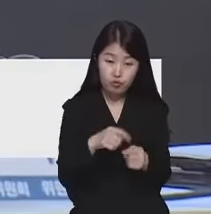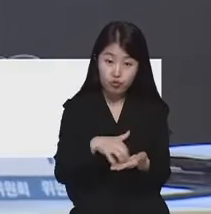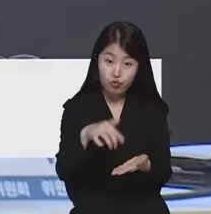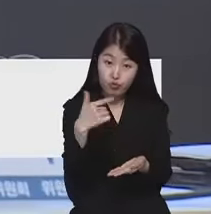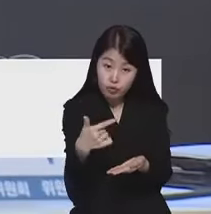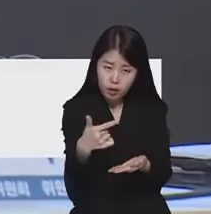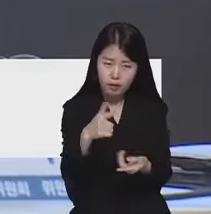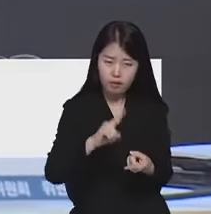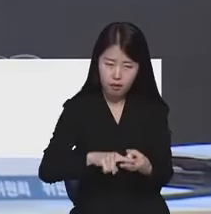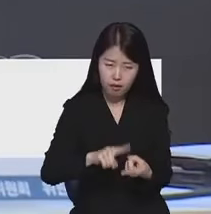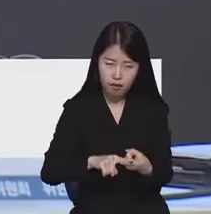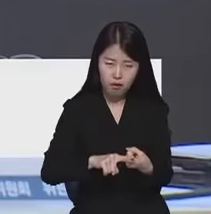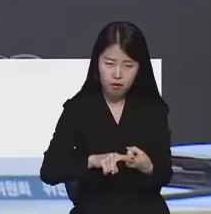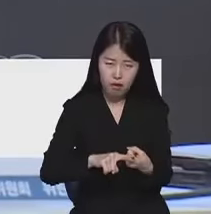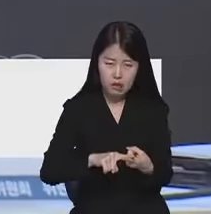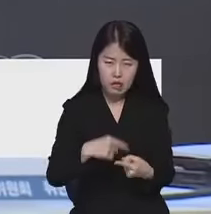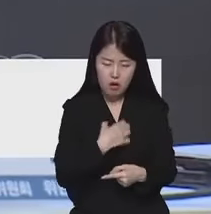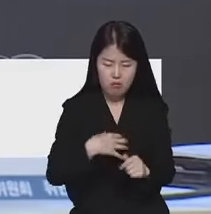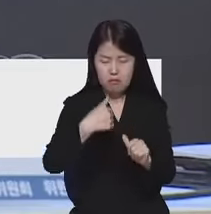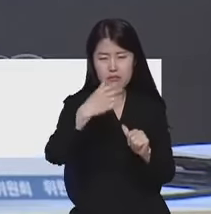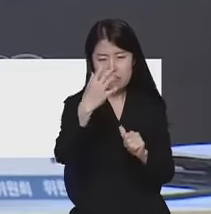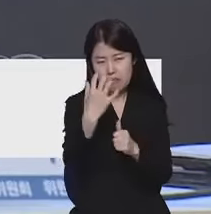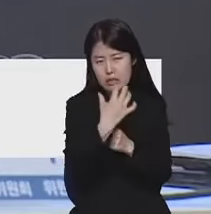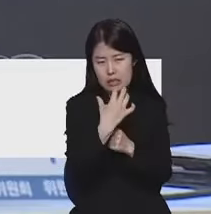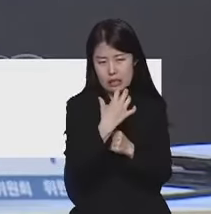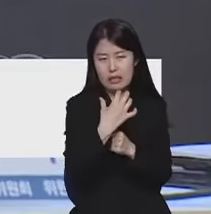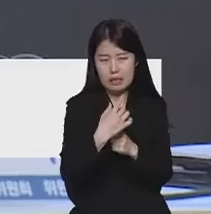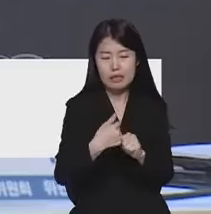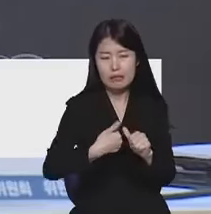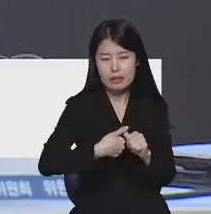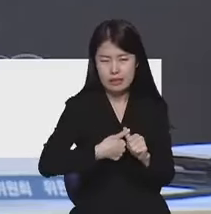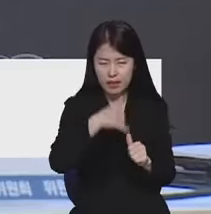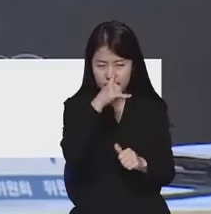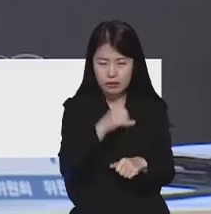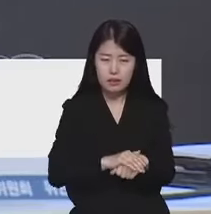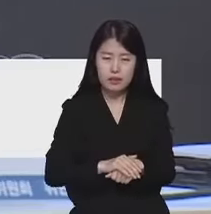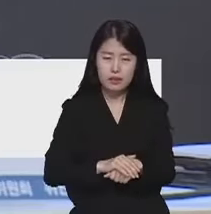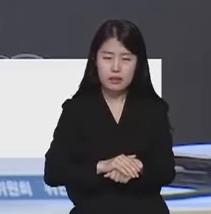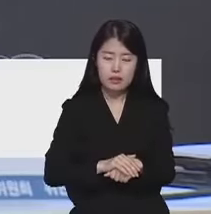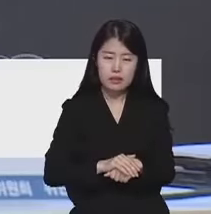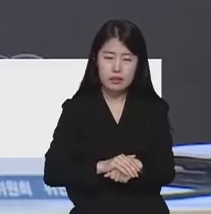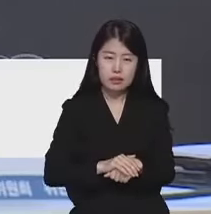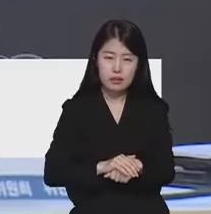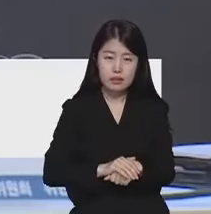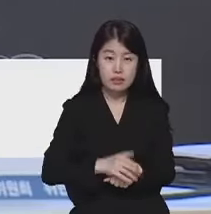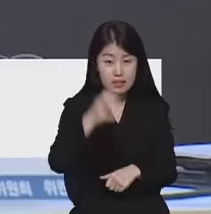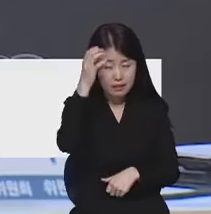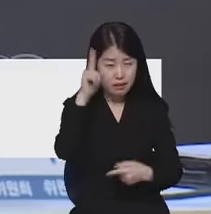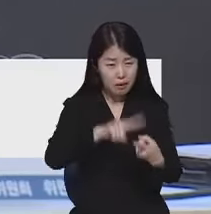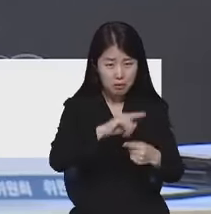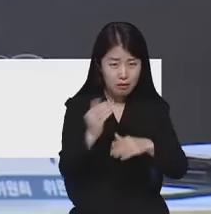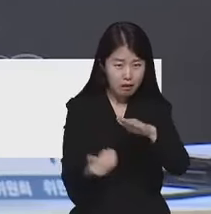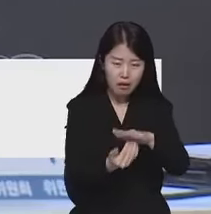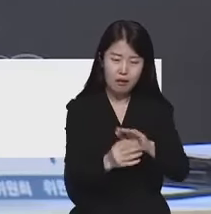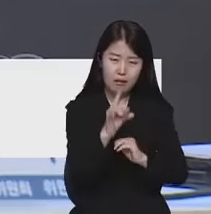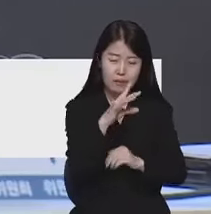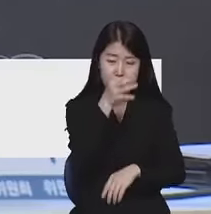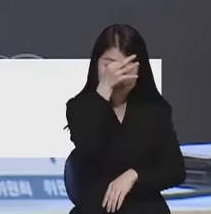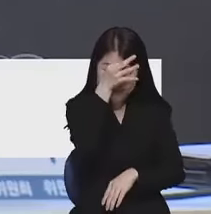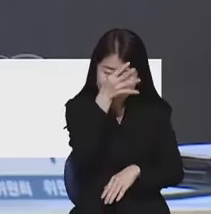우려와 질책이 쏟아졌습니다. 기대에 부응하지 못했고 실망을 시켜드린 점에